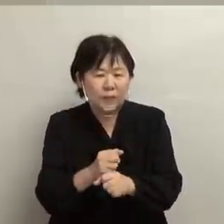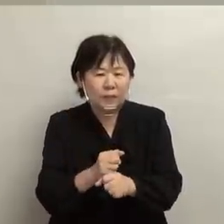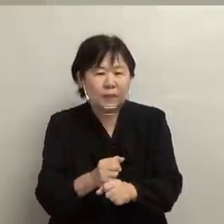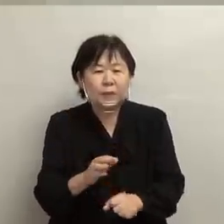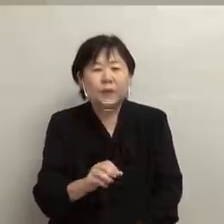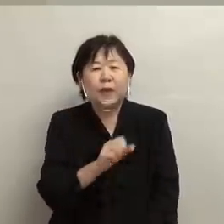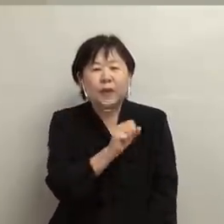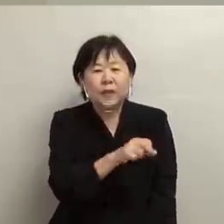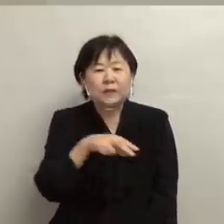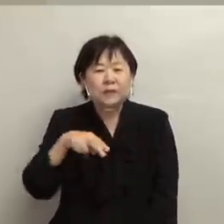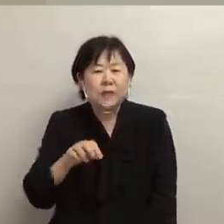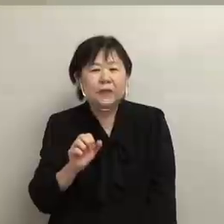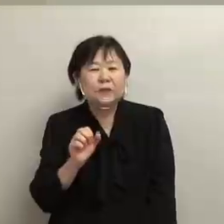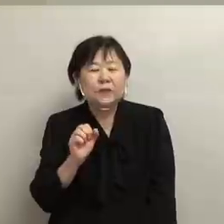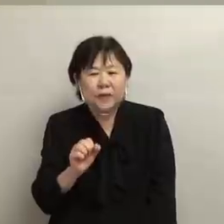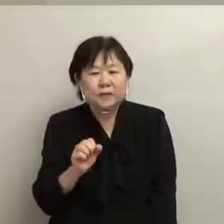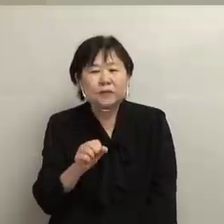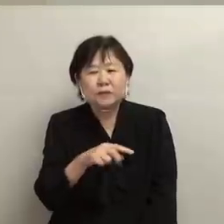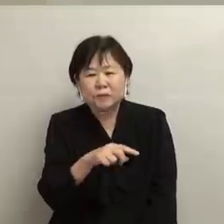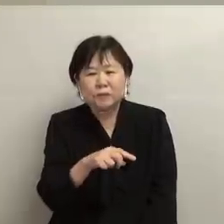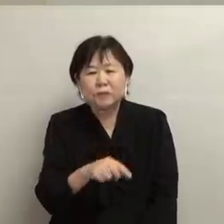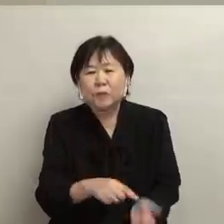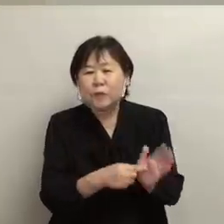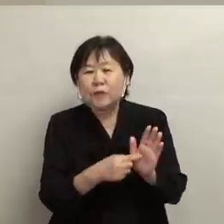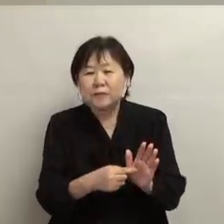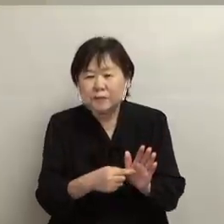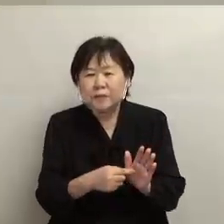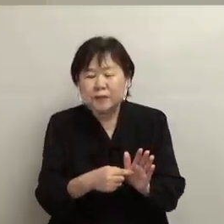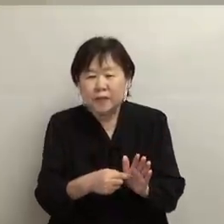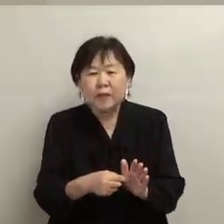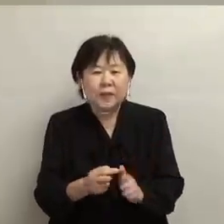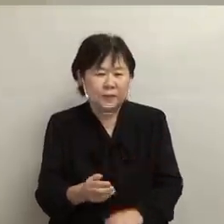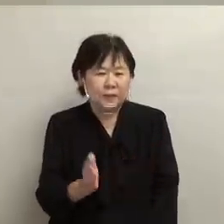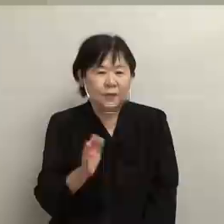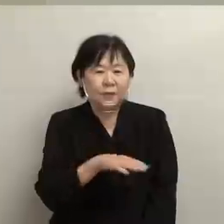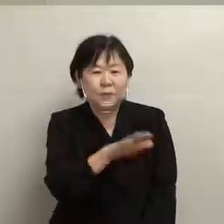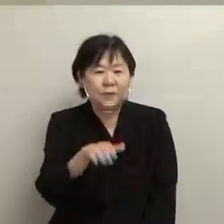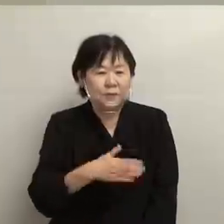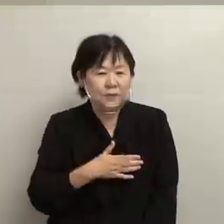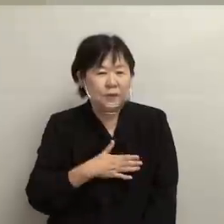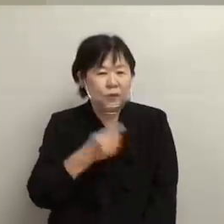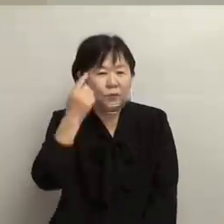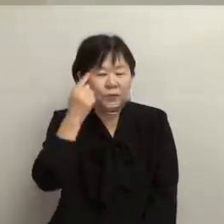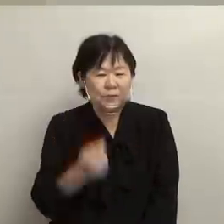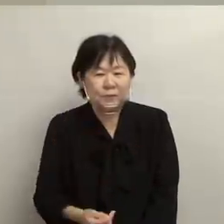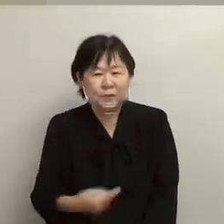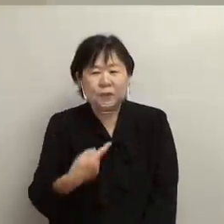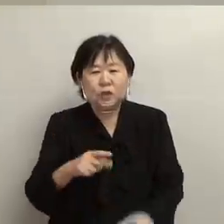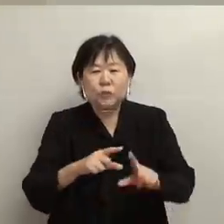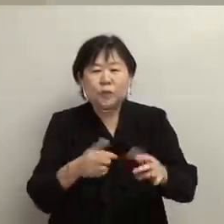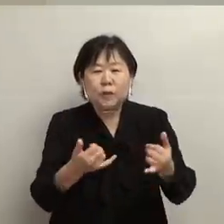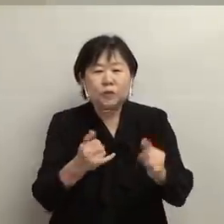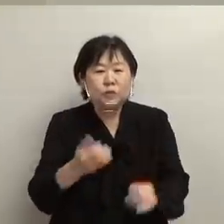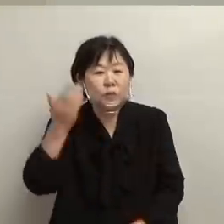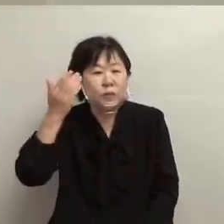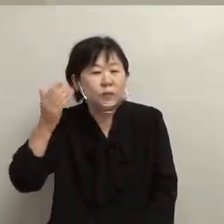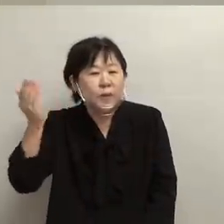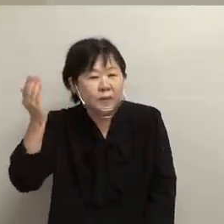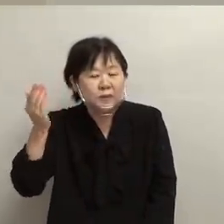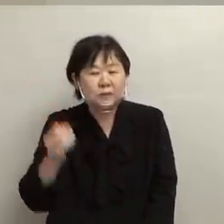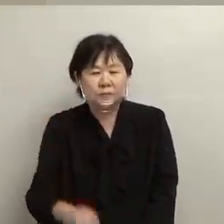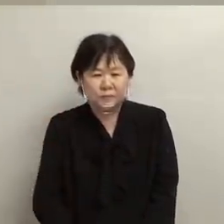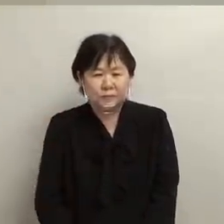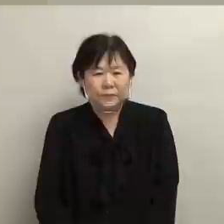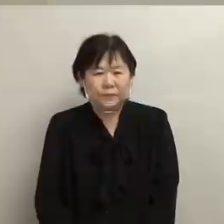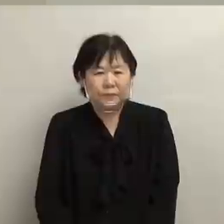ておりますのでもうご存知の大記者の方も多いと思います一般の人が抱くイメージと医師が持つ